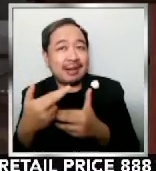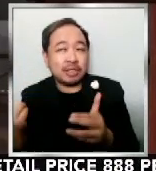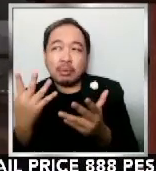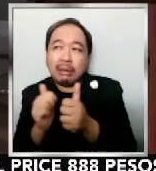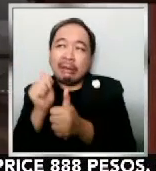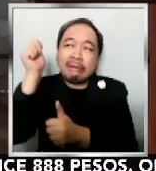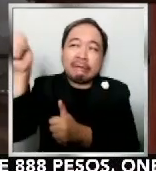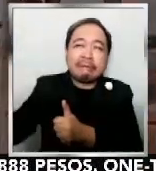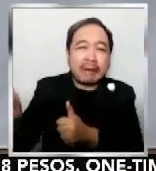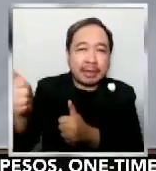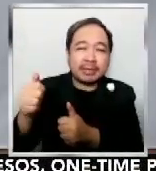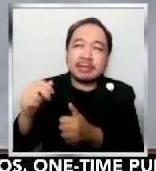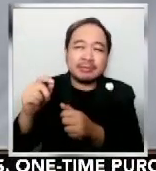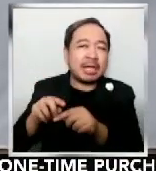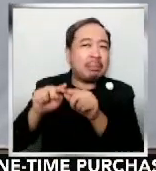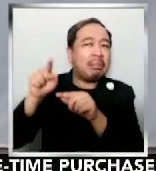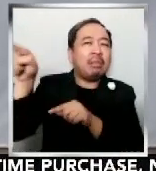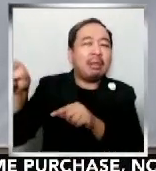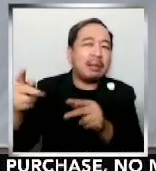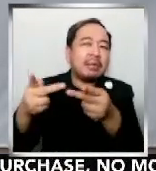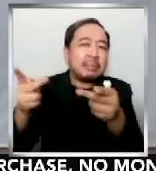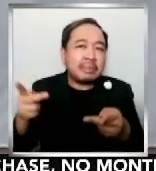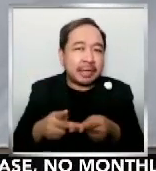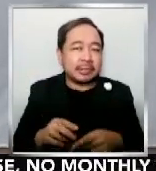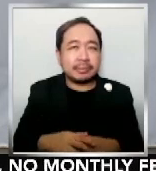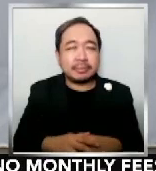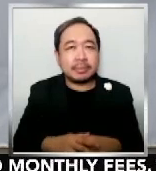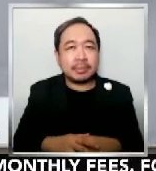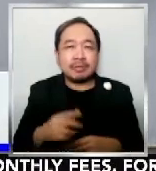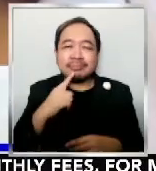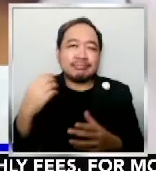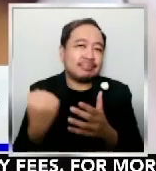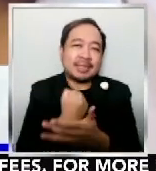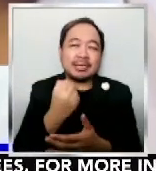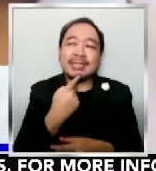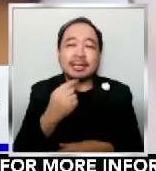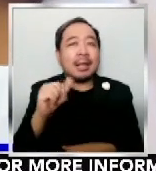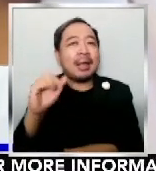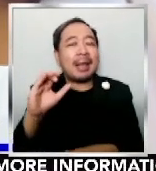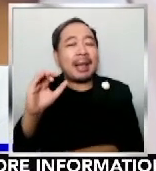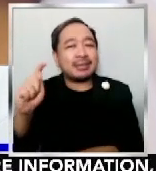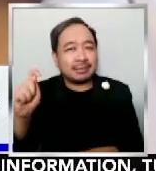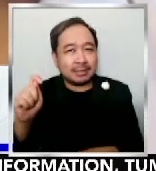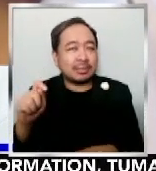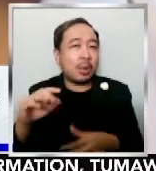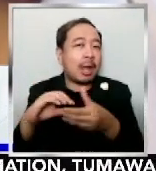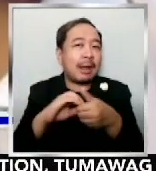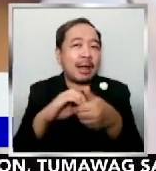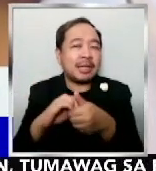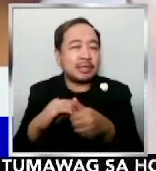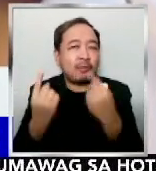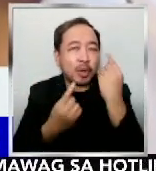o last mile schools. Sayang, sabi ng Alliance of Concerned Teachers. More than 2 years na nakasara yung ating